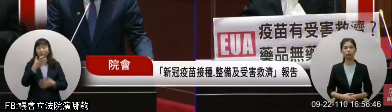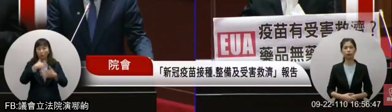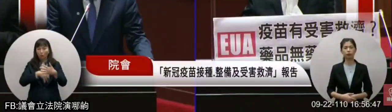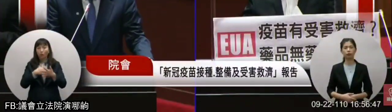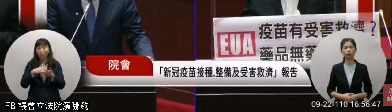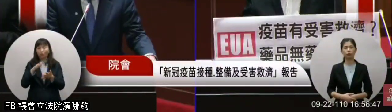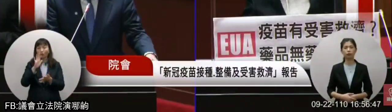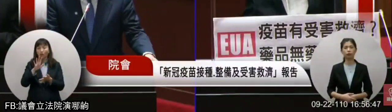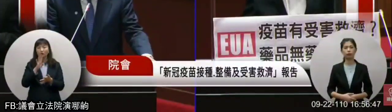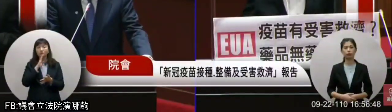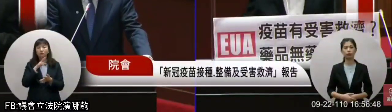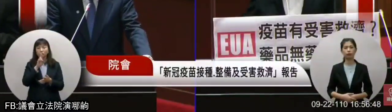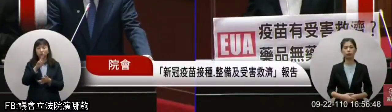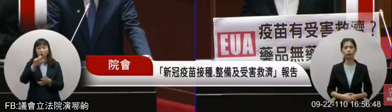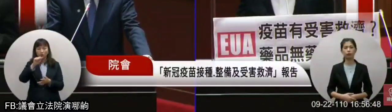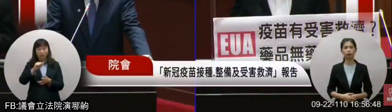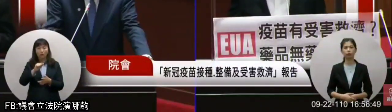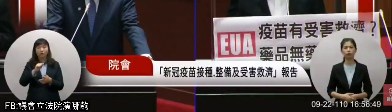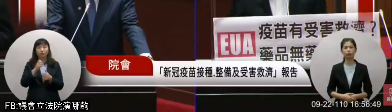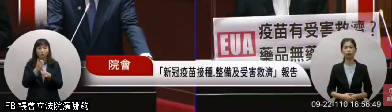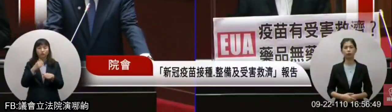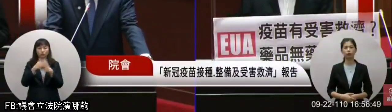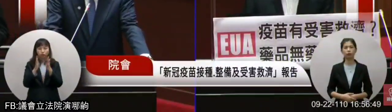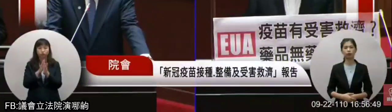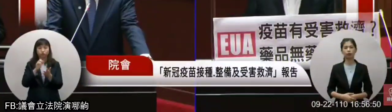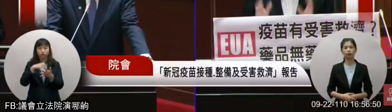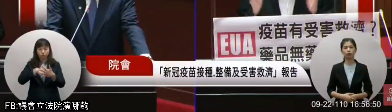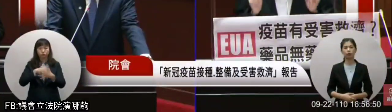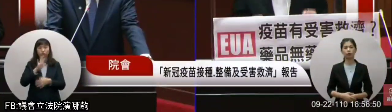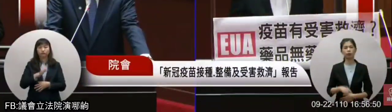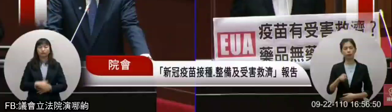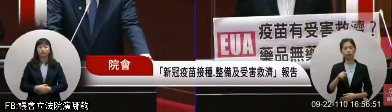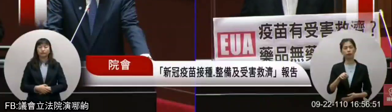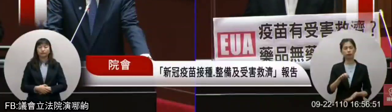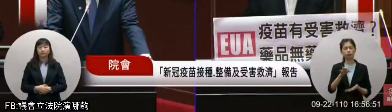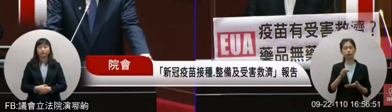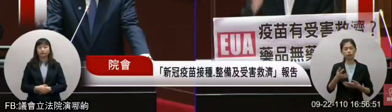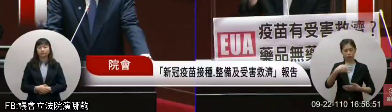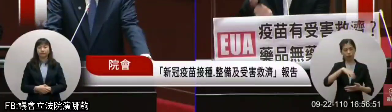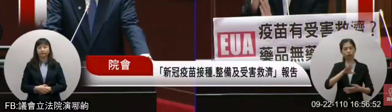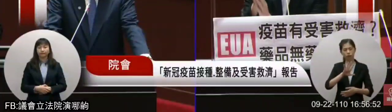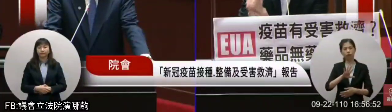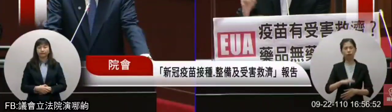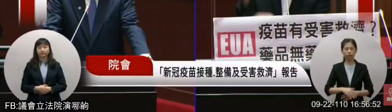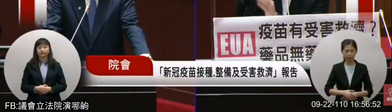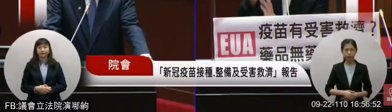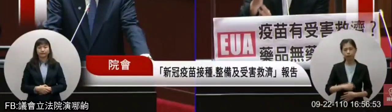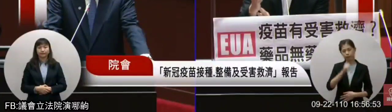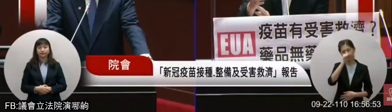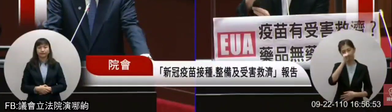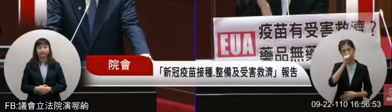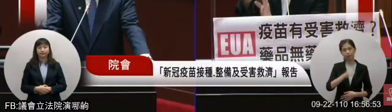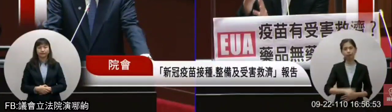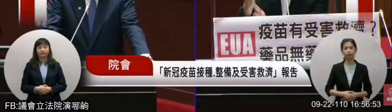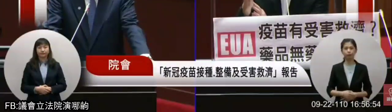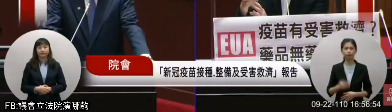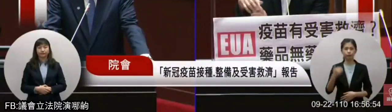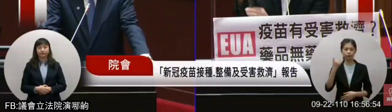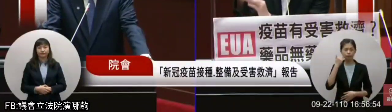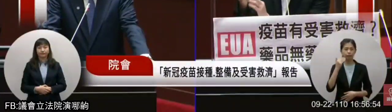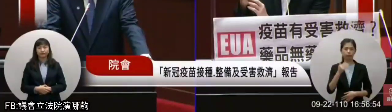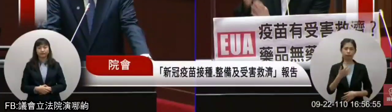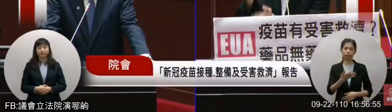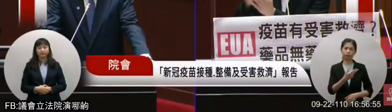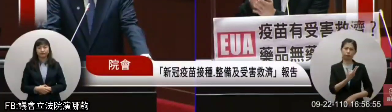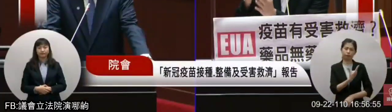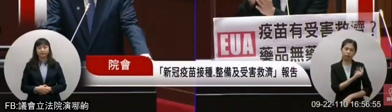所以我们 EUA 的产品都会包括。 好，您讲是说包括了，当然它会有相关或者不相关，或到